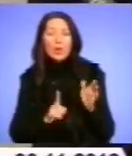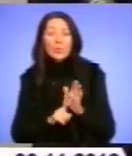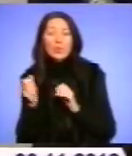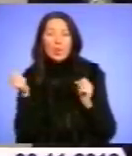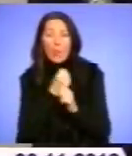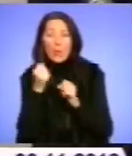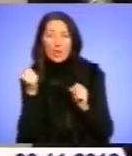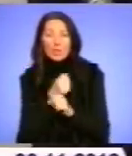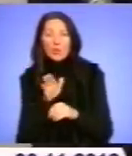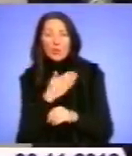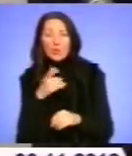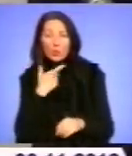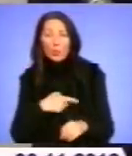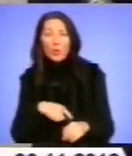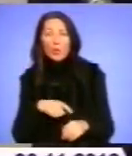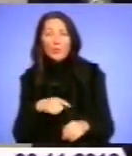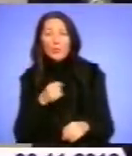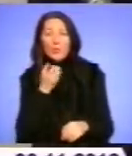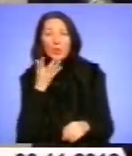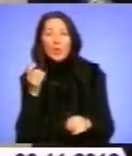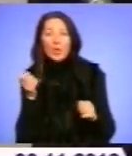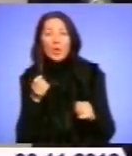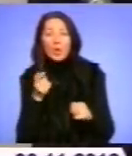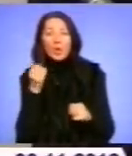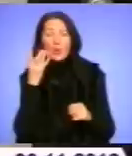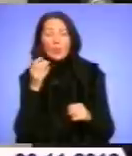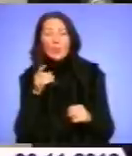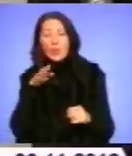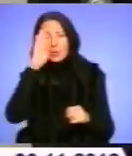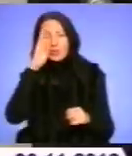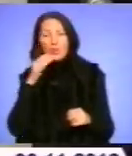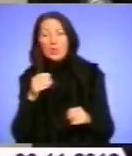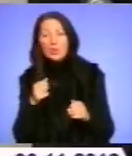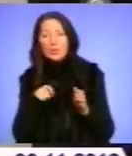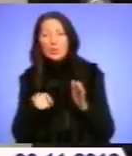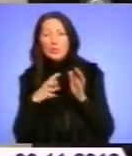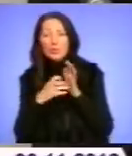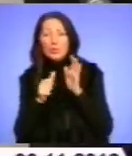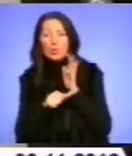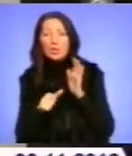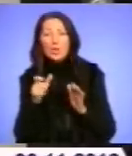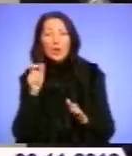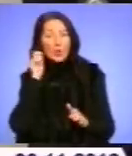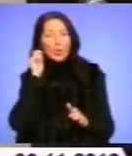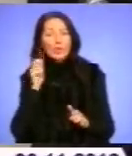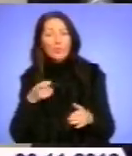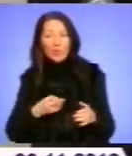собою. Під час бійки підозрюваний, теж 1960-х років народження, раніше неодноразово